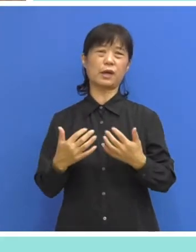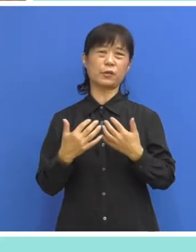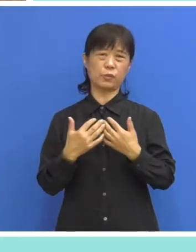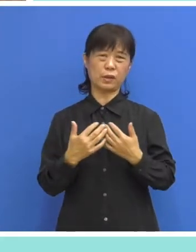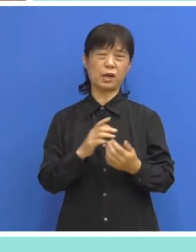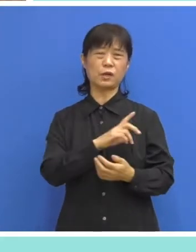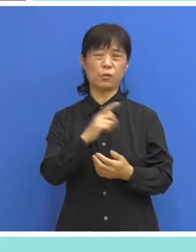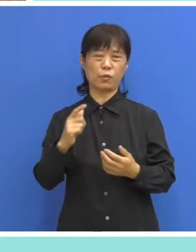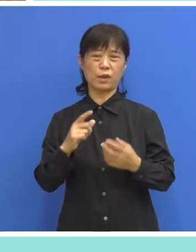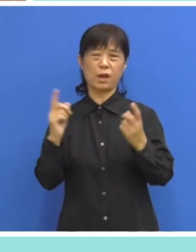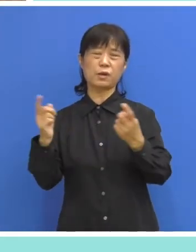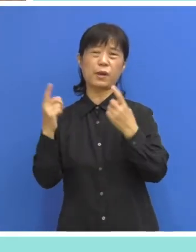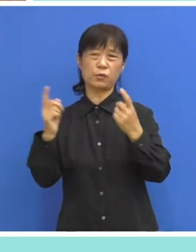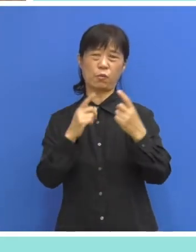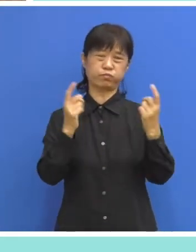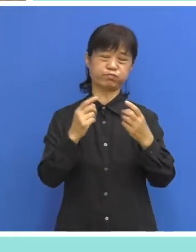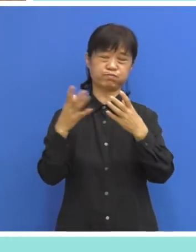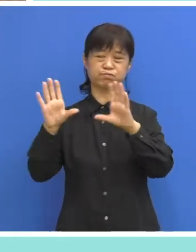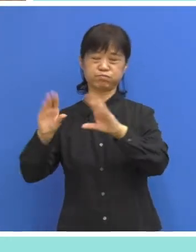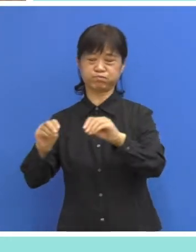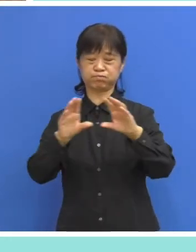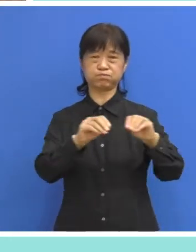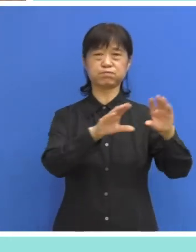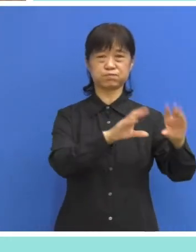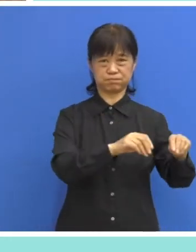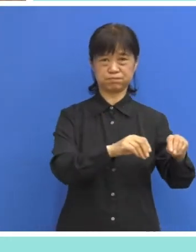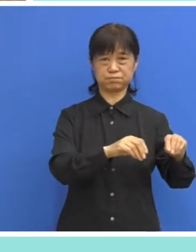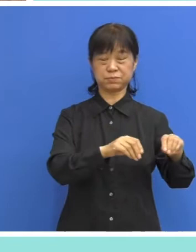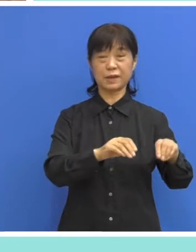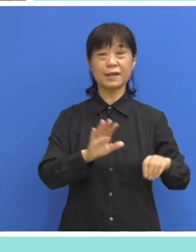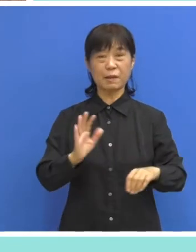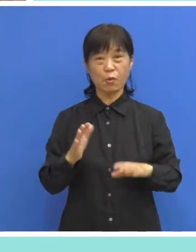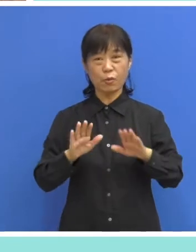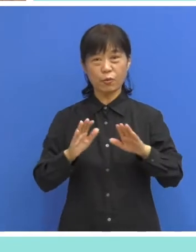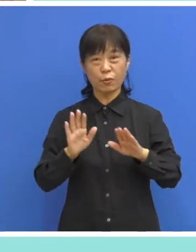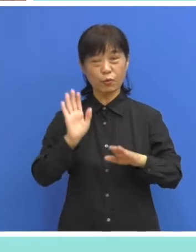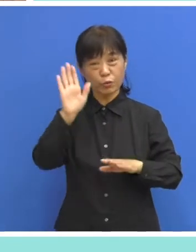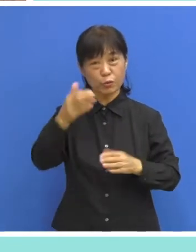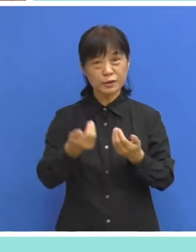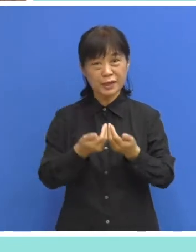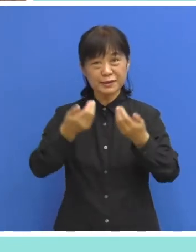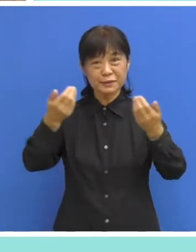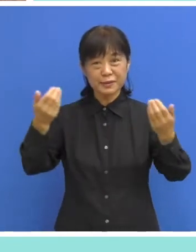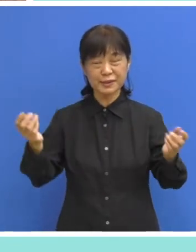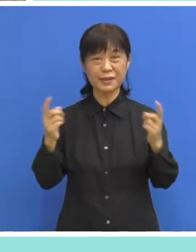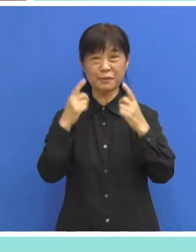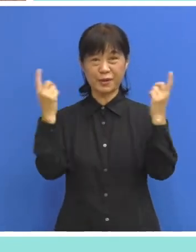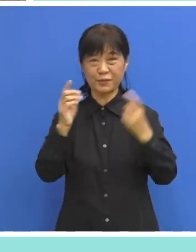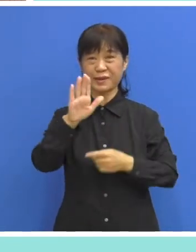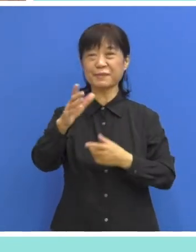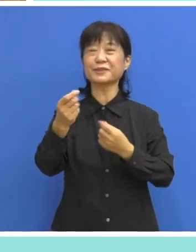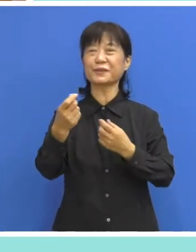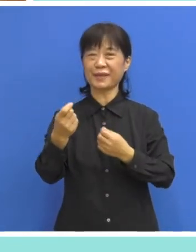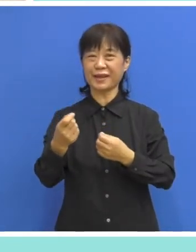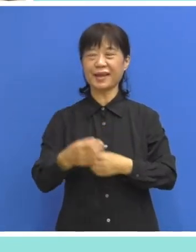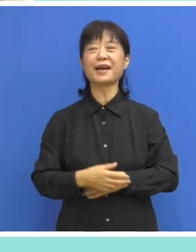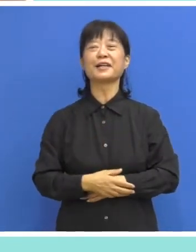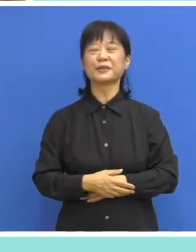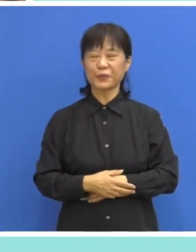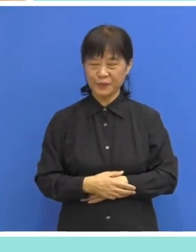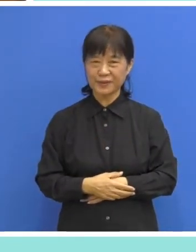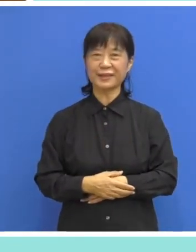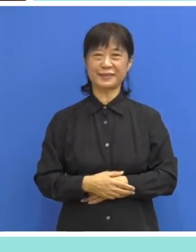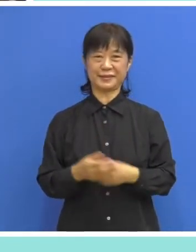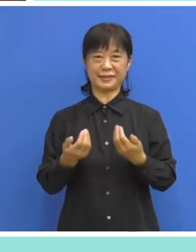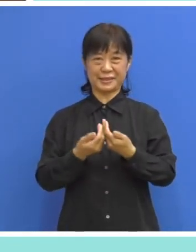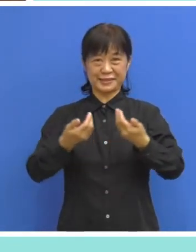多くのイベントが中止となってしまいましたけれども、久しぶりに大きなイベントが大村で開催されるんですよね。 そうなんです。もう久